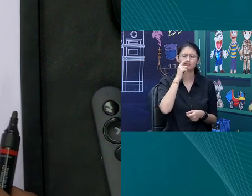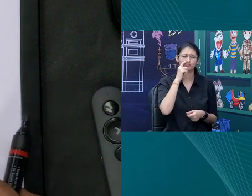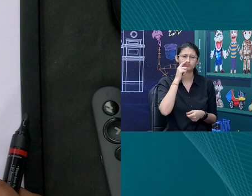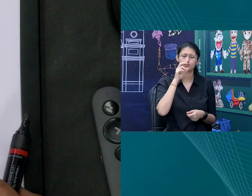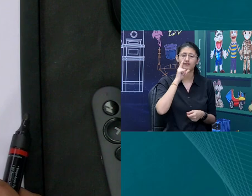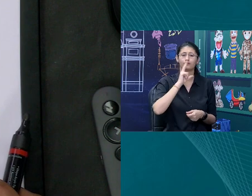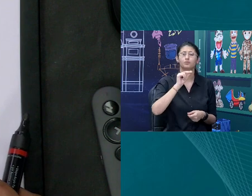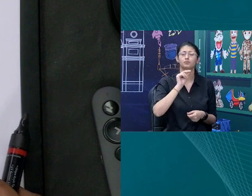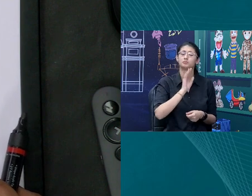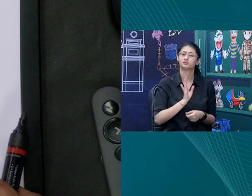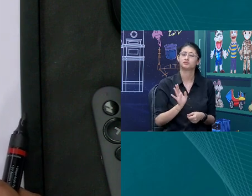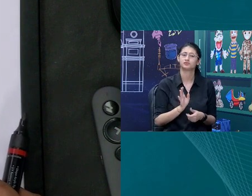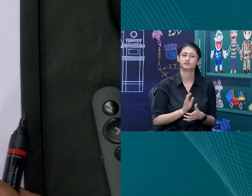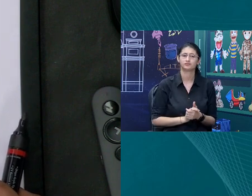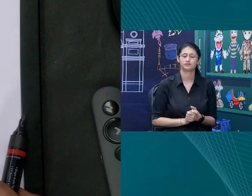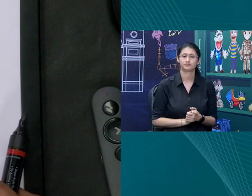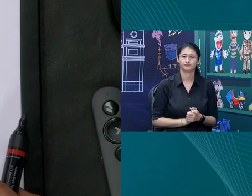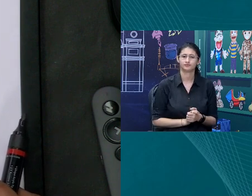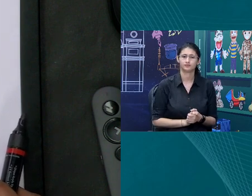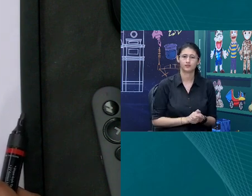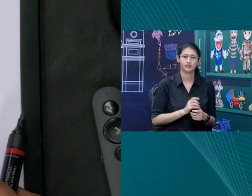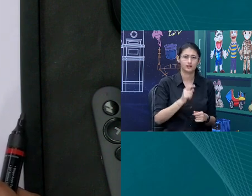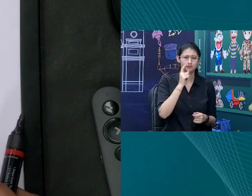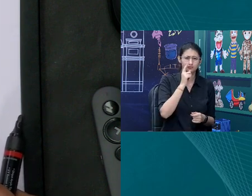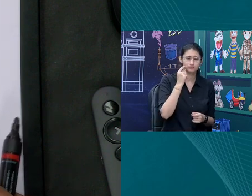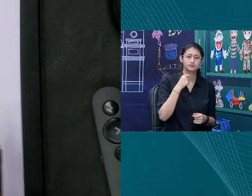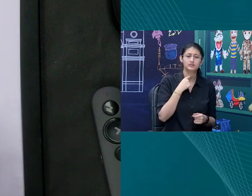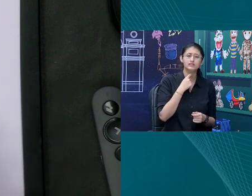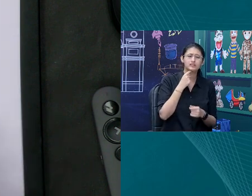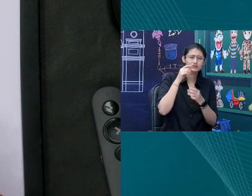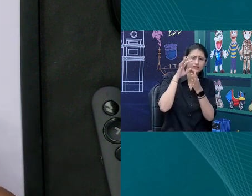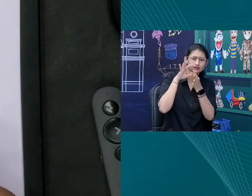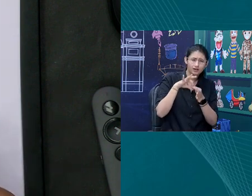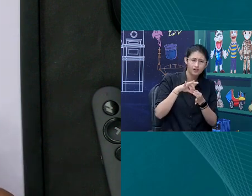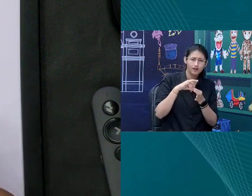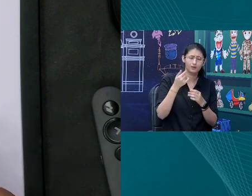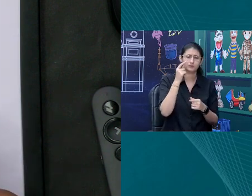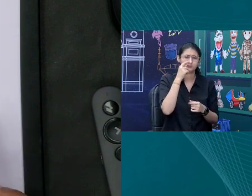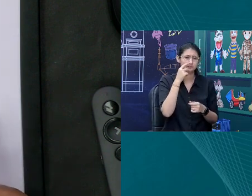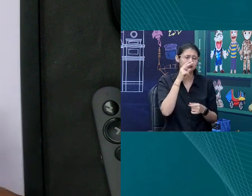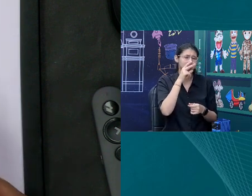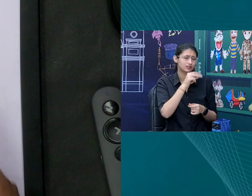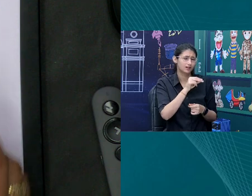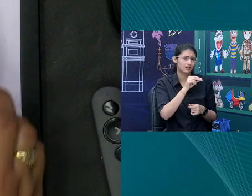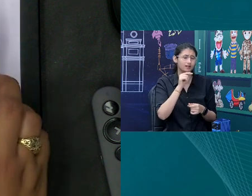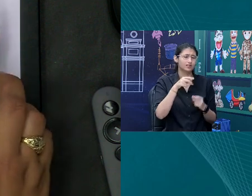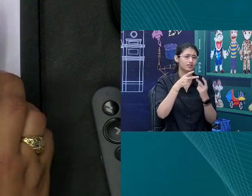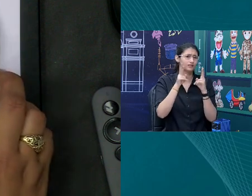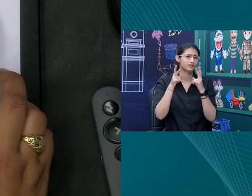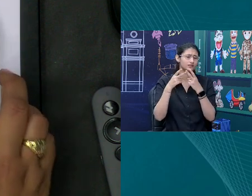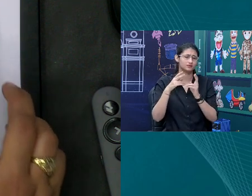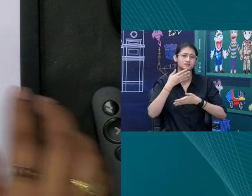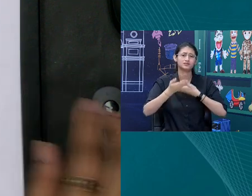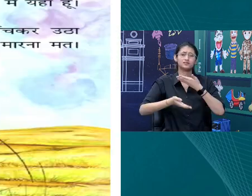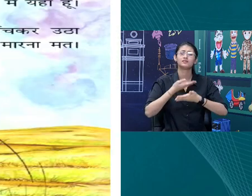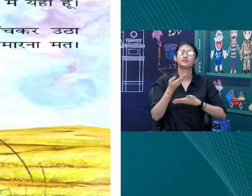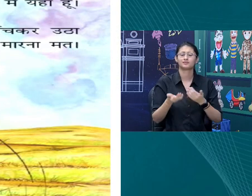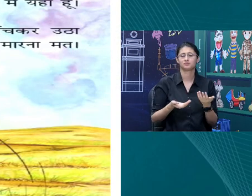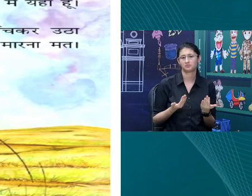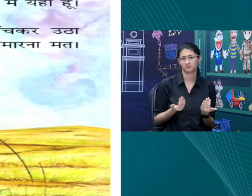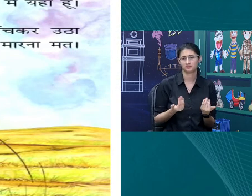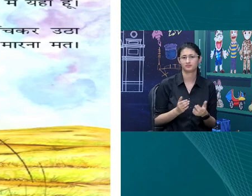बच्चों को अनुनासिक और अनुस्वार शब्दों की तरफ उनकी पहचान करवाई जा सकती है है तो इस तरह से